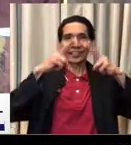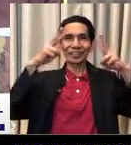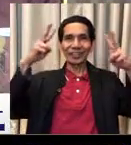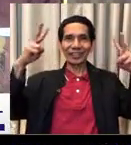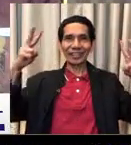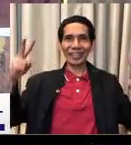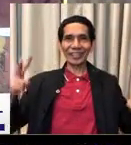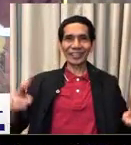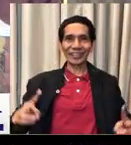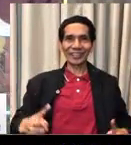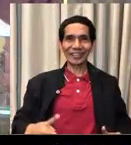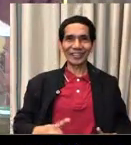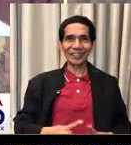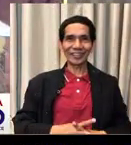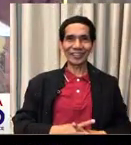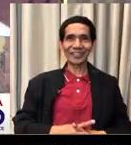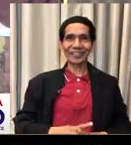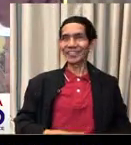Valentine's.